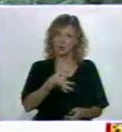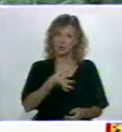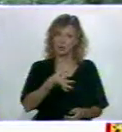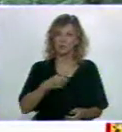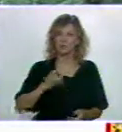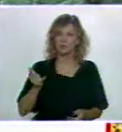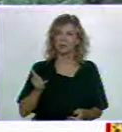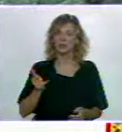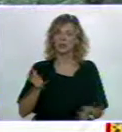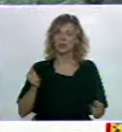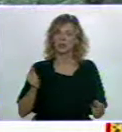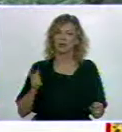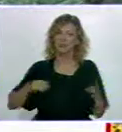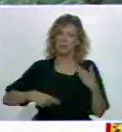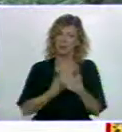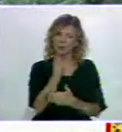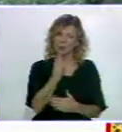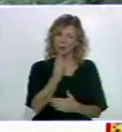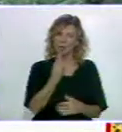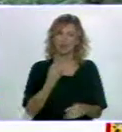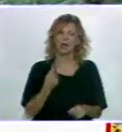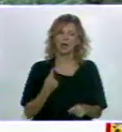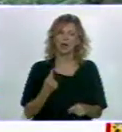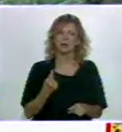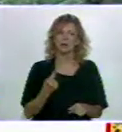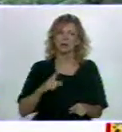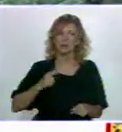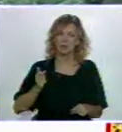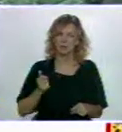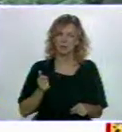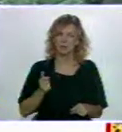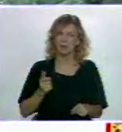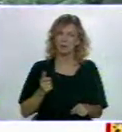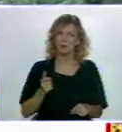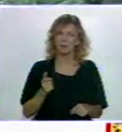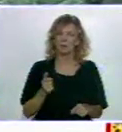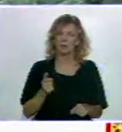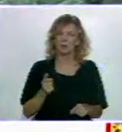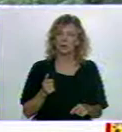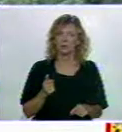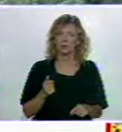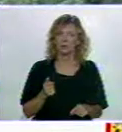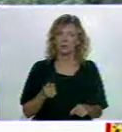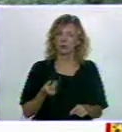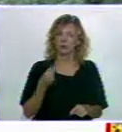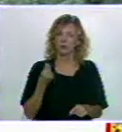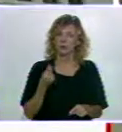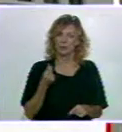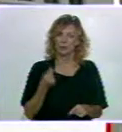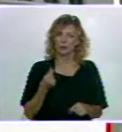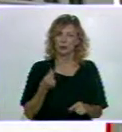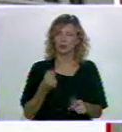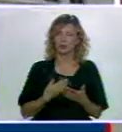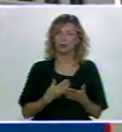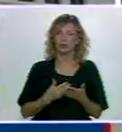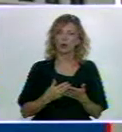că indicatorii de performanță pe fondurile pe care noi le-am achiesat dau răspunsul prin INSR, prin București, când Băile Govora s-a